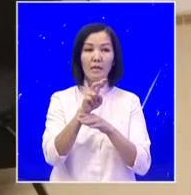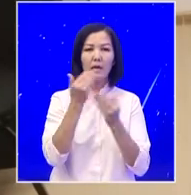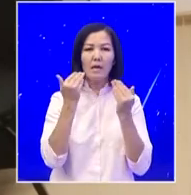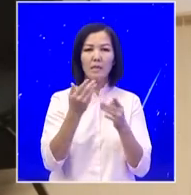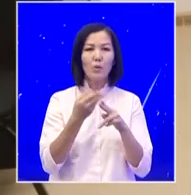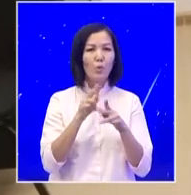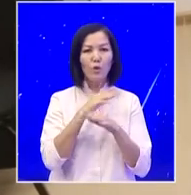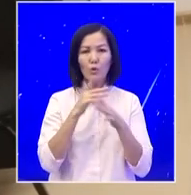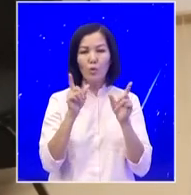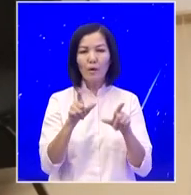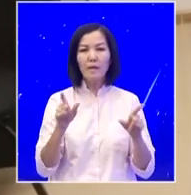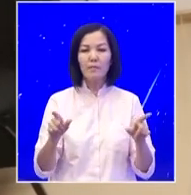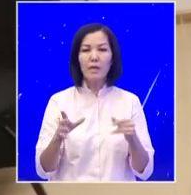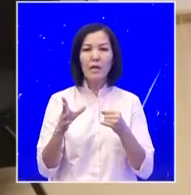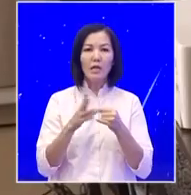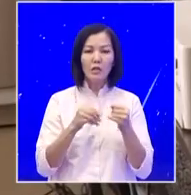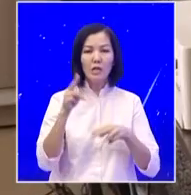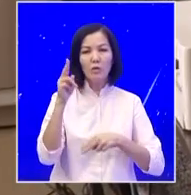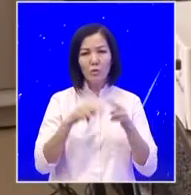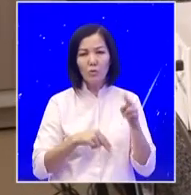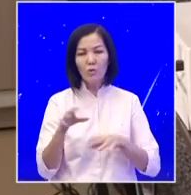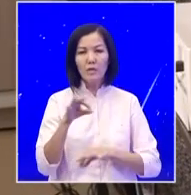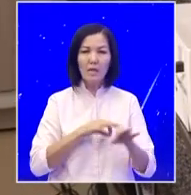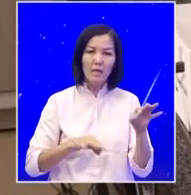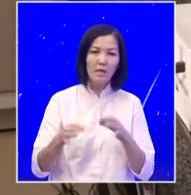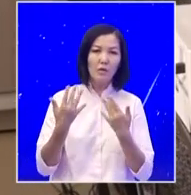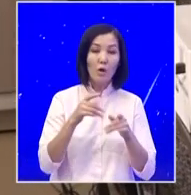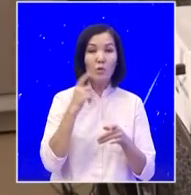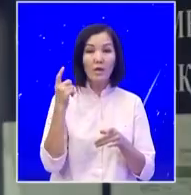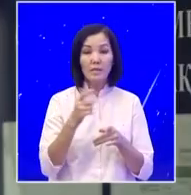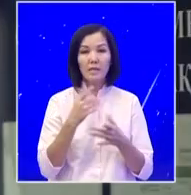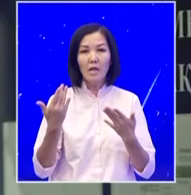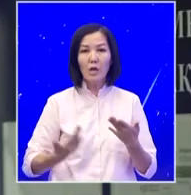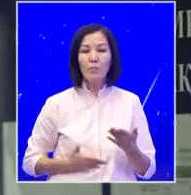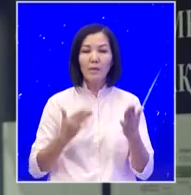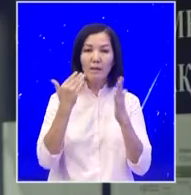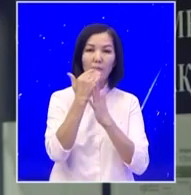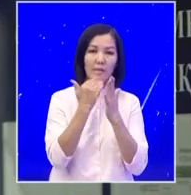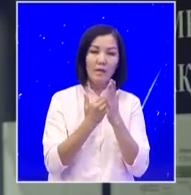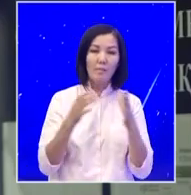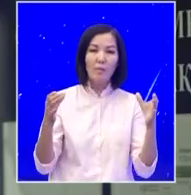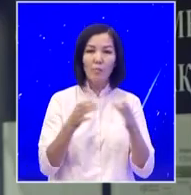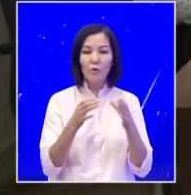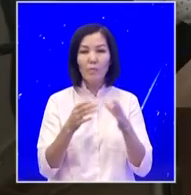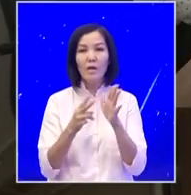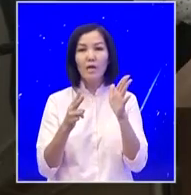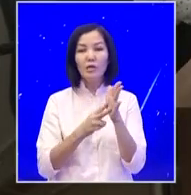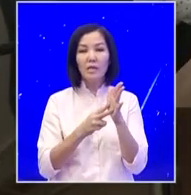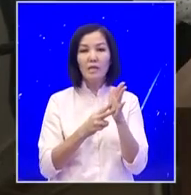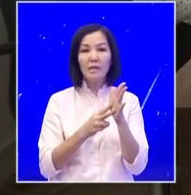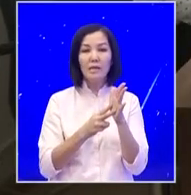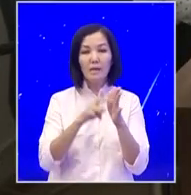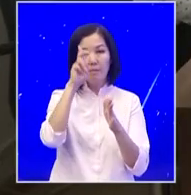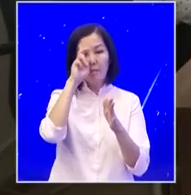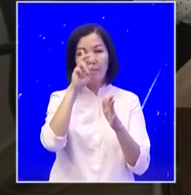емес. Аудандық жер қатынастары, құрылыс, архитектура, ауыл шаруашылығы, әлеуметтік бағдарламалар бөлімі сияқты 7 бірдей мекеме